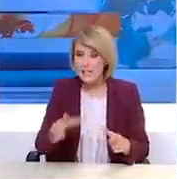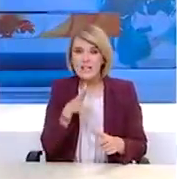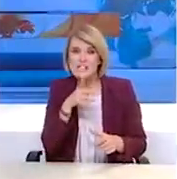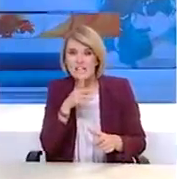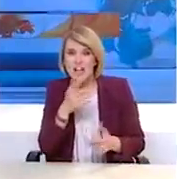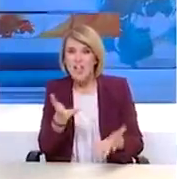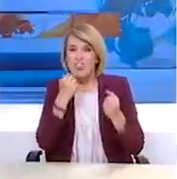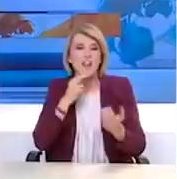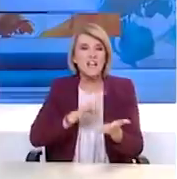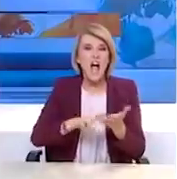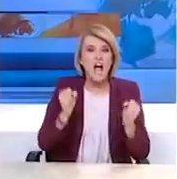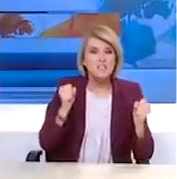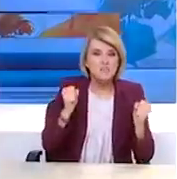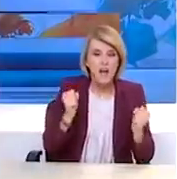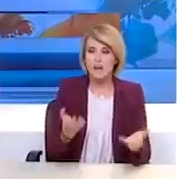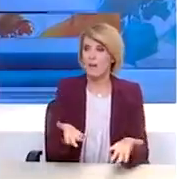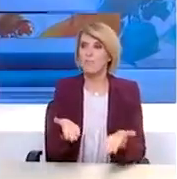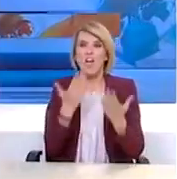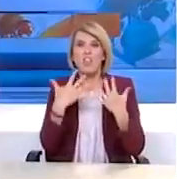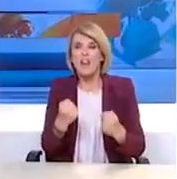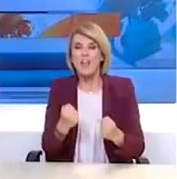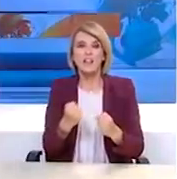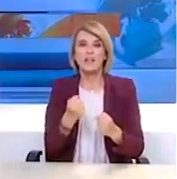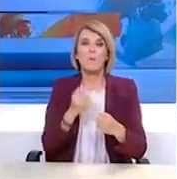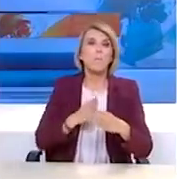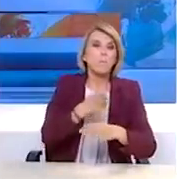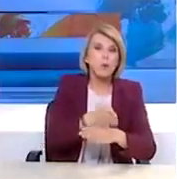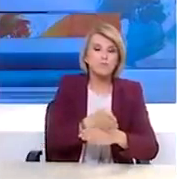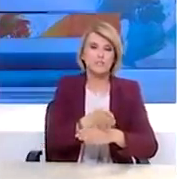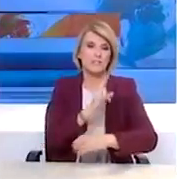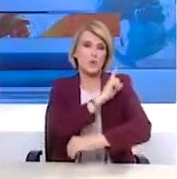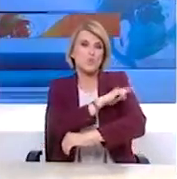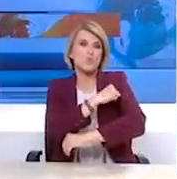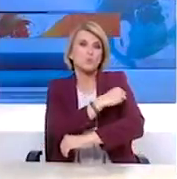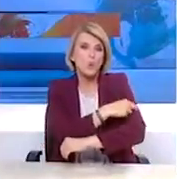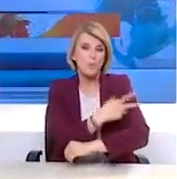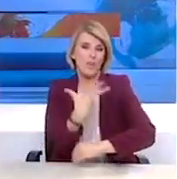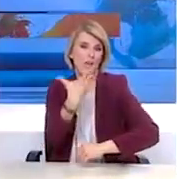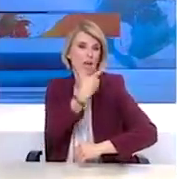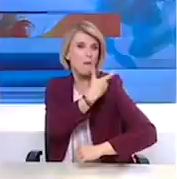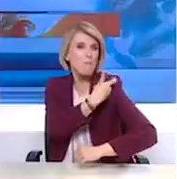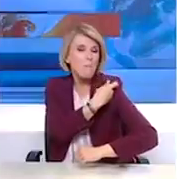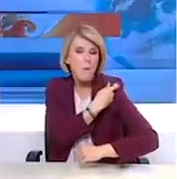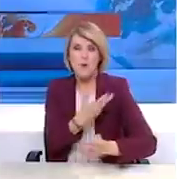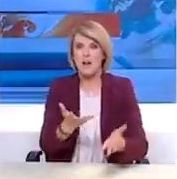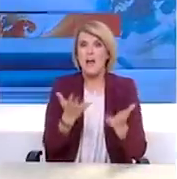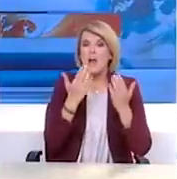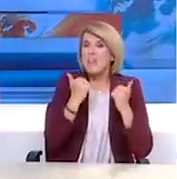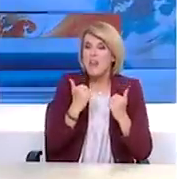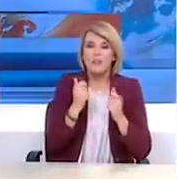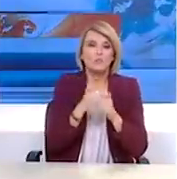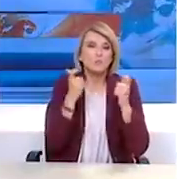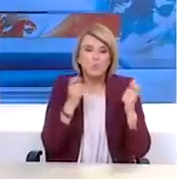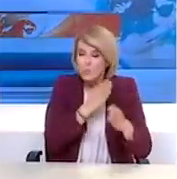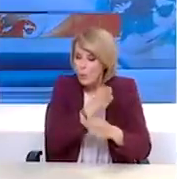είναι ανασφάλιστος, όπου υπάρχει πληθυσμός ο οποίος δεν έχει πρόσβαση στις υπηρεσίες υγείας όπως θα έπρεπε να έχει ή έχει μειωμένη